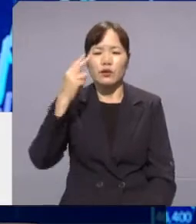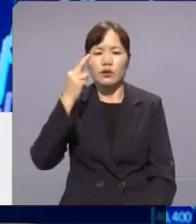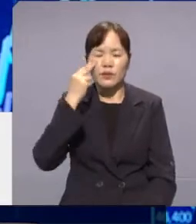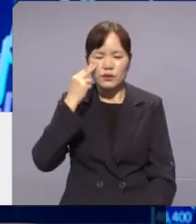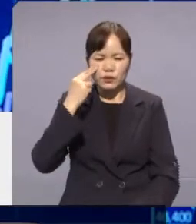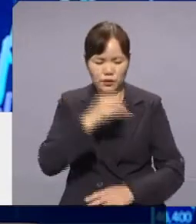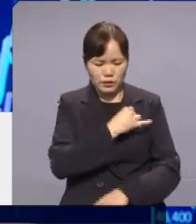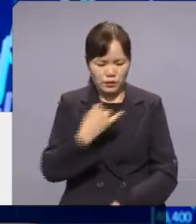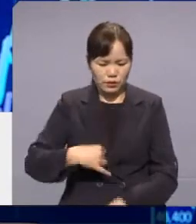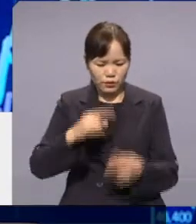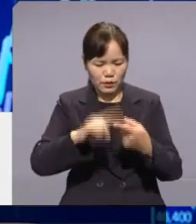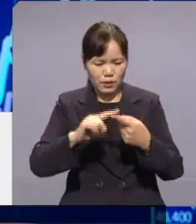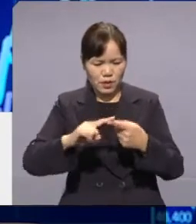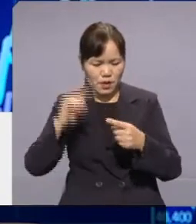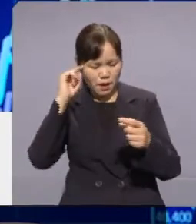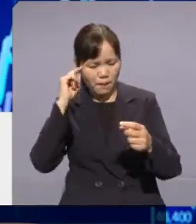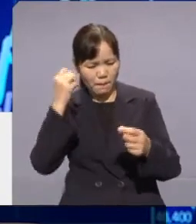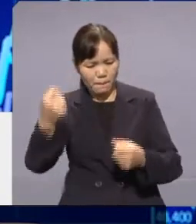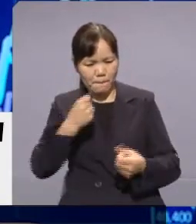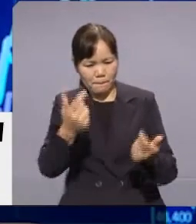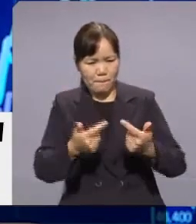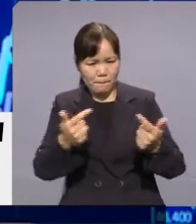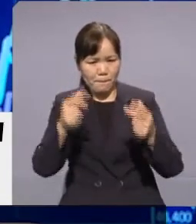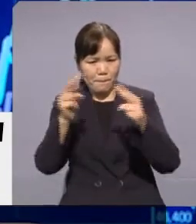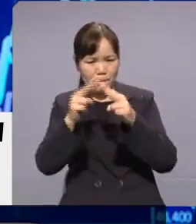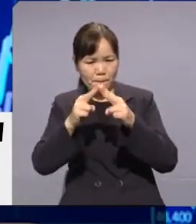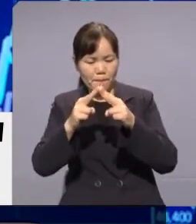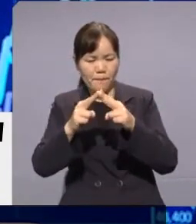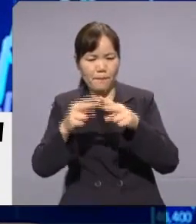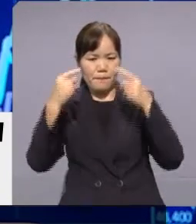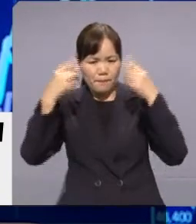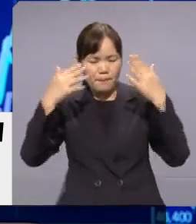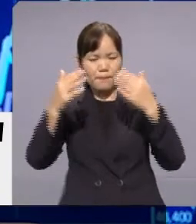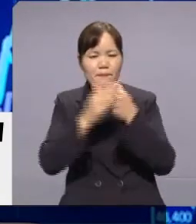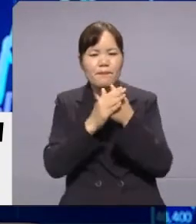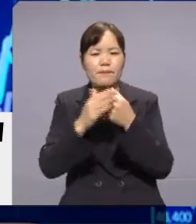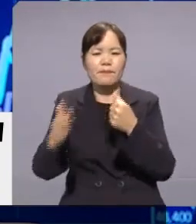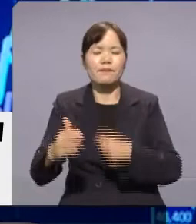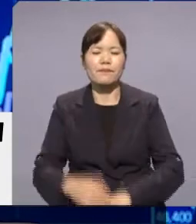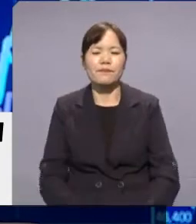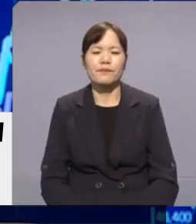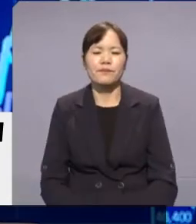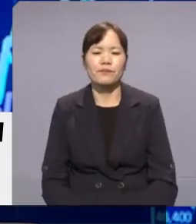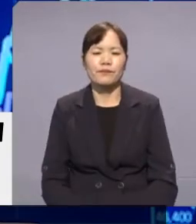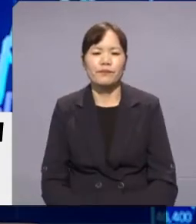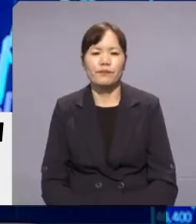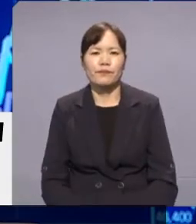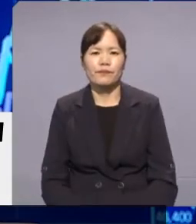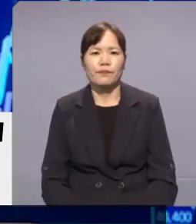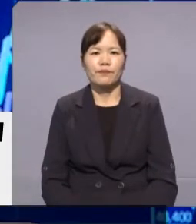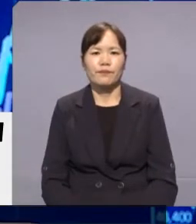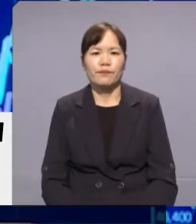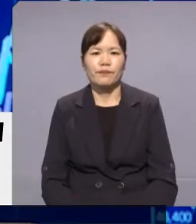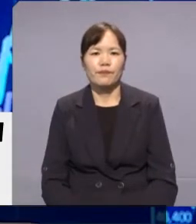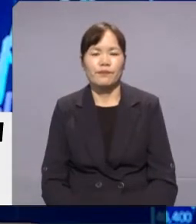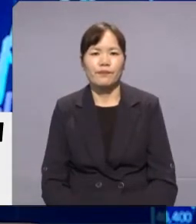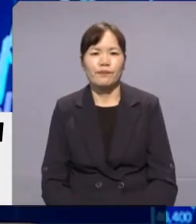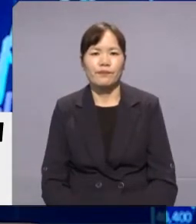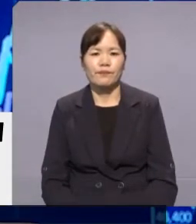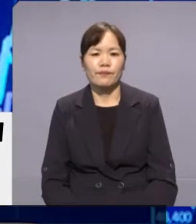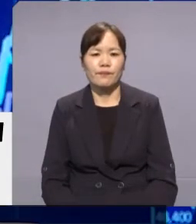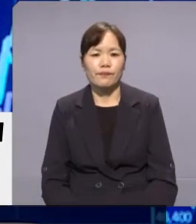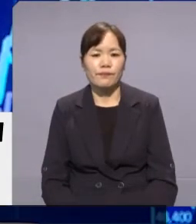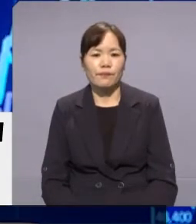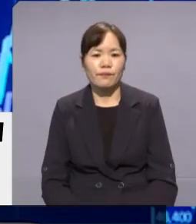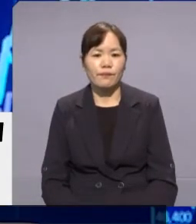견제를 갖다가 중국 반도체 기업에 대한 견제를 확실시 하고 있기 때문에 예. 거기에 이제 상대적으로 좀 후회 이런